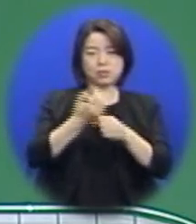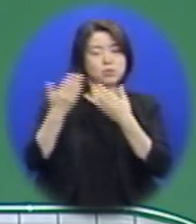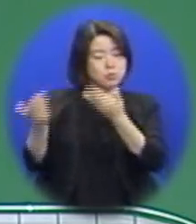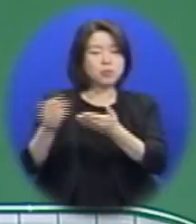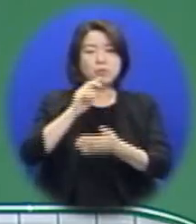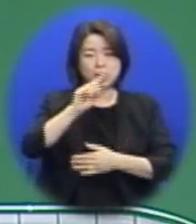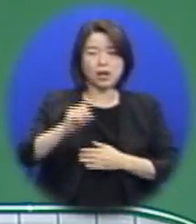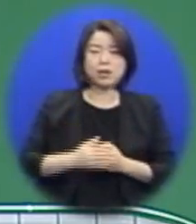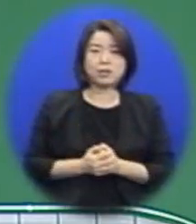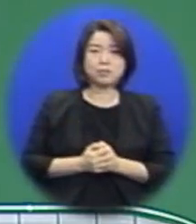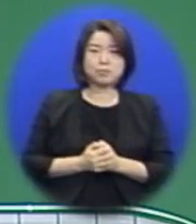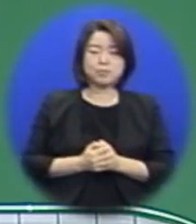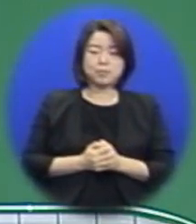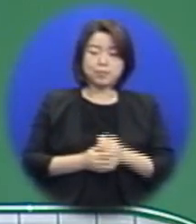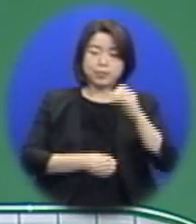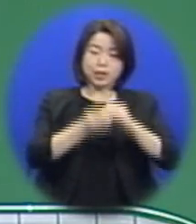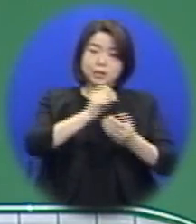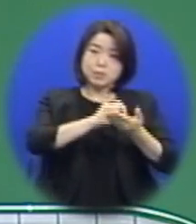지금 이 시편 기자는